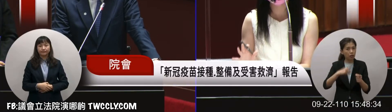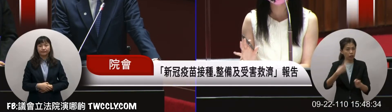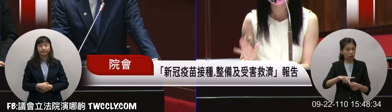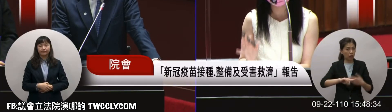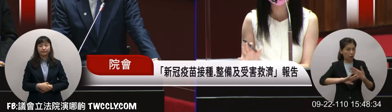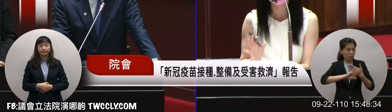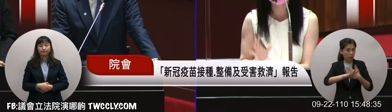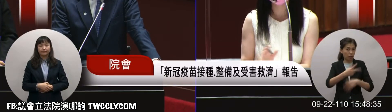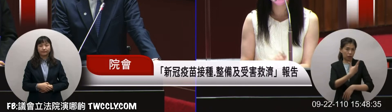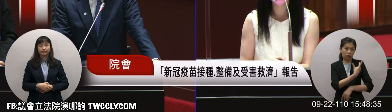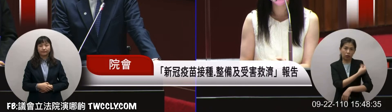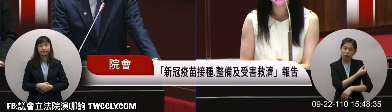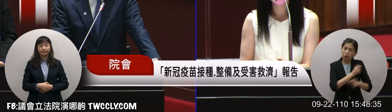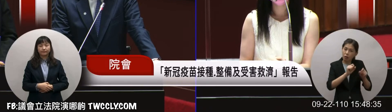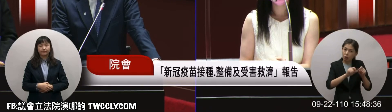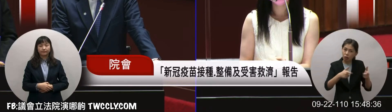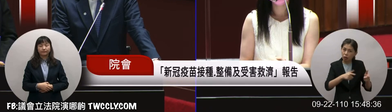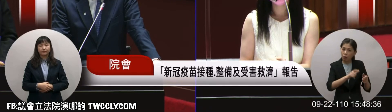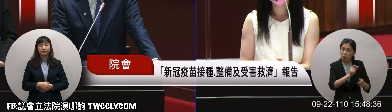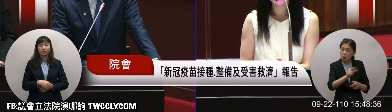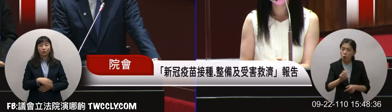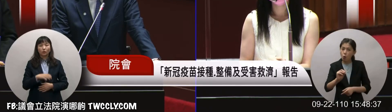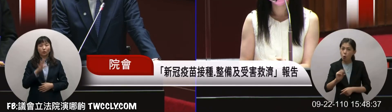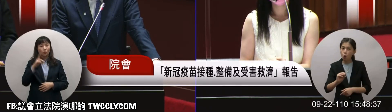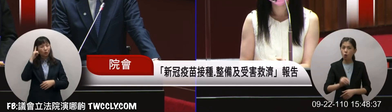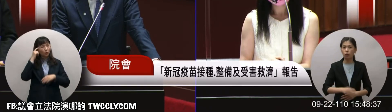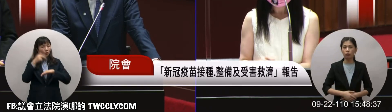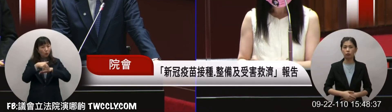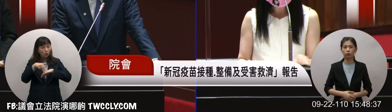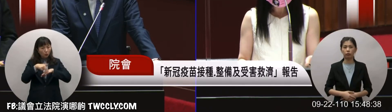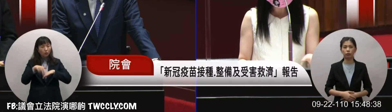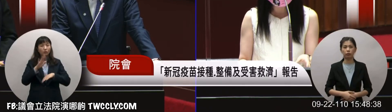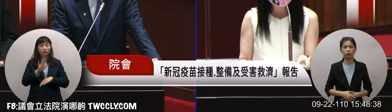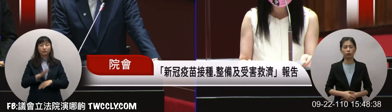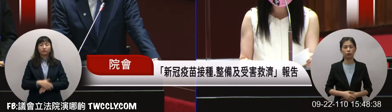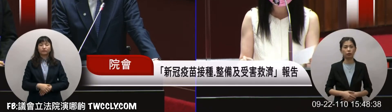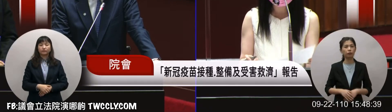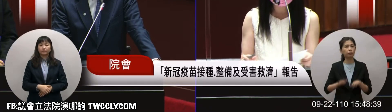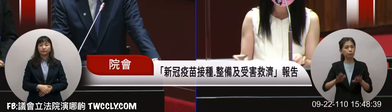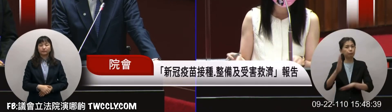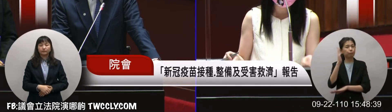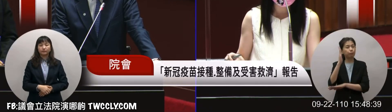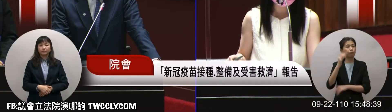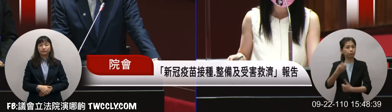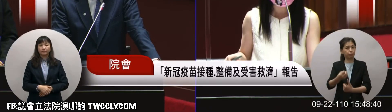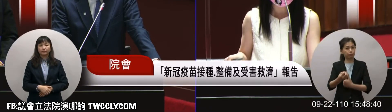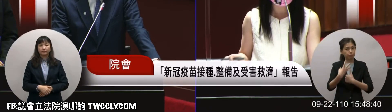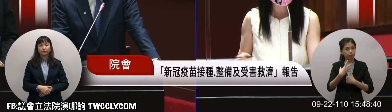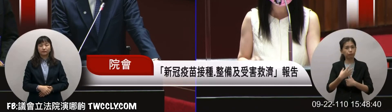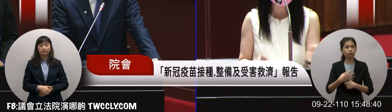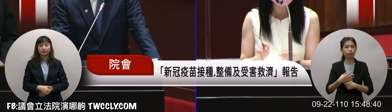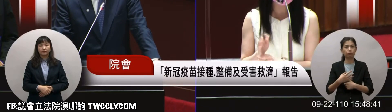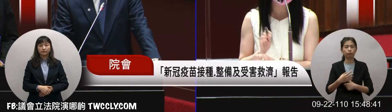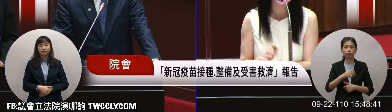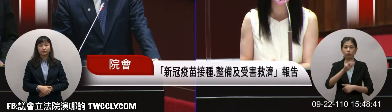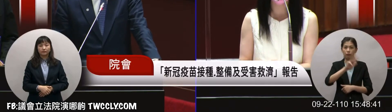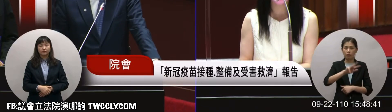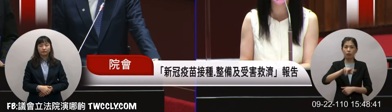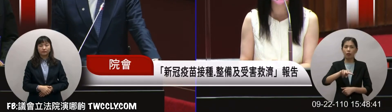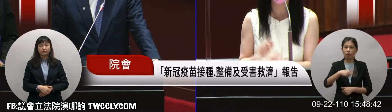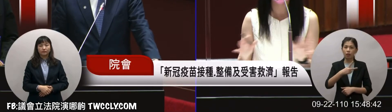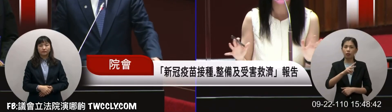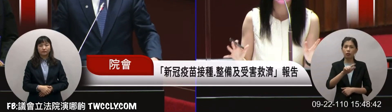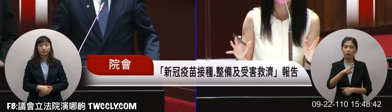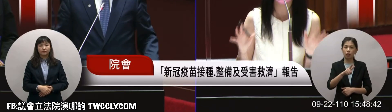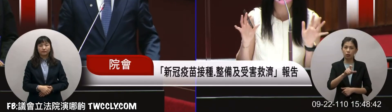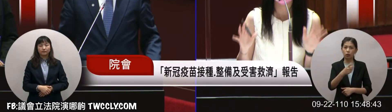其他的疫苗？ 有这样的一个准备跟打算， 因为目前政府告诉我们说，我们已经买了